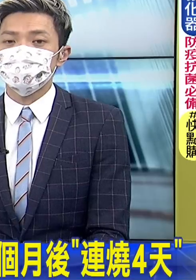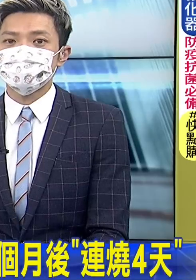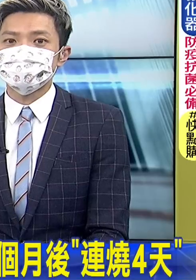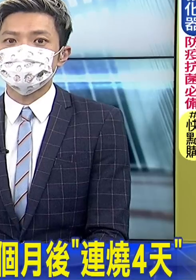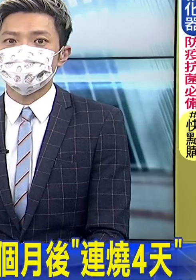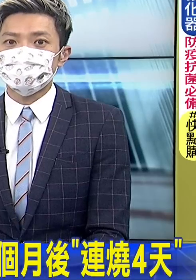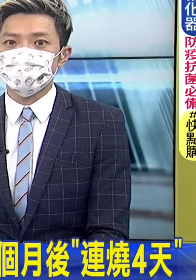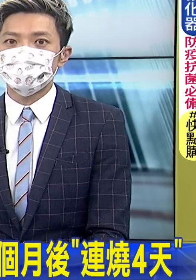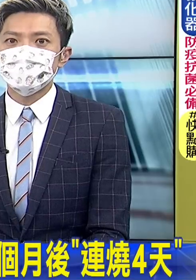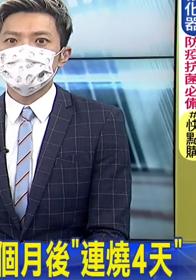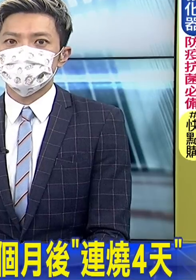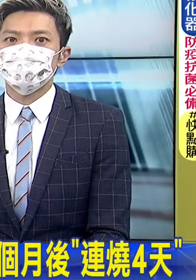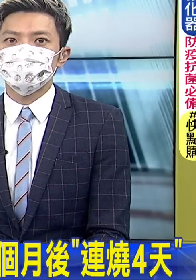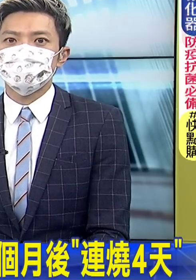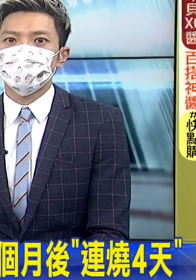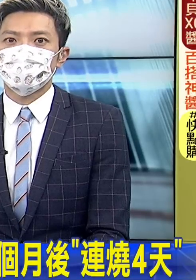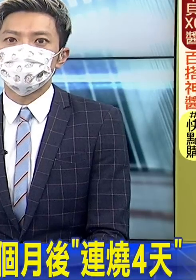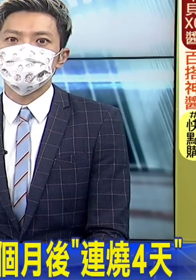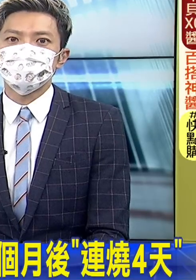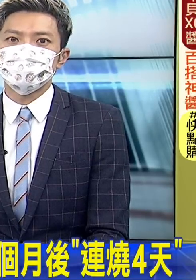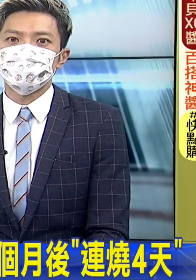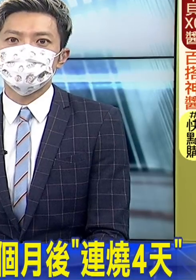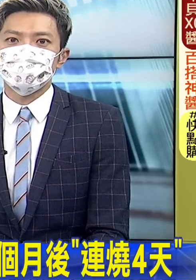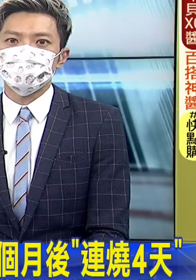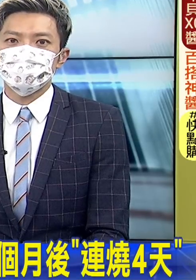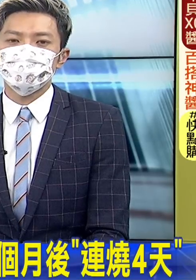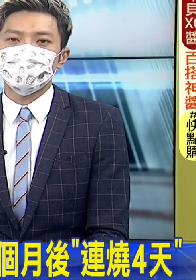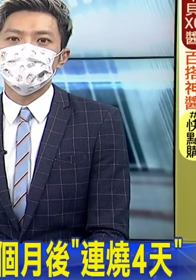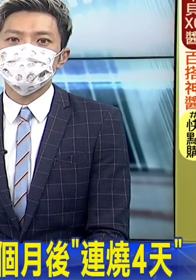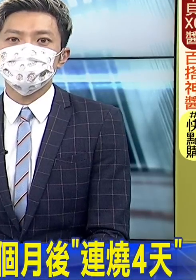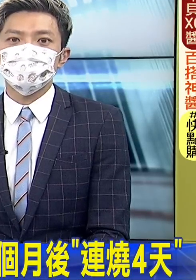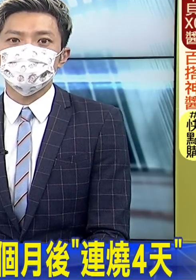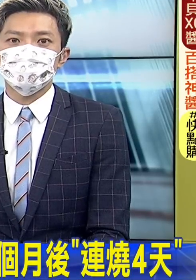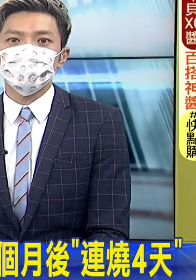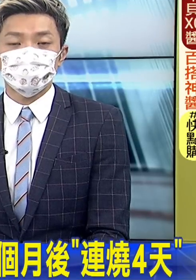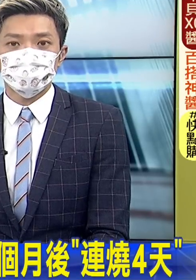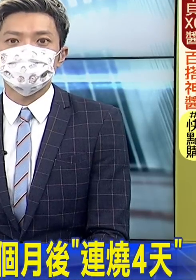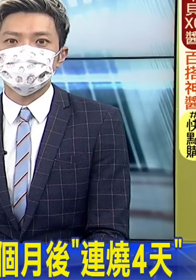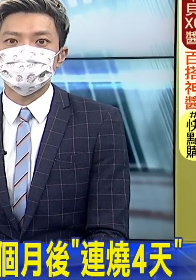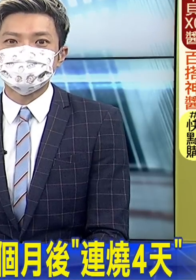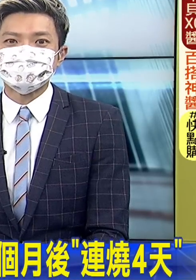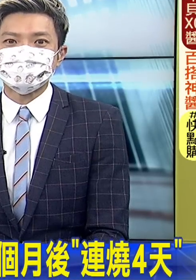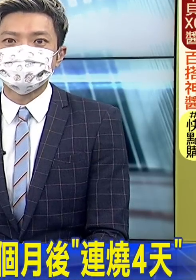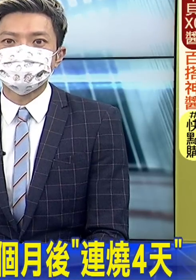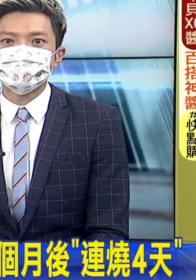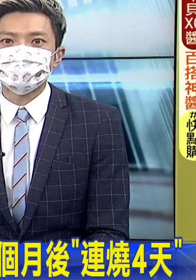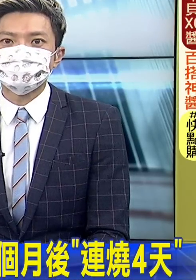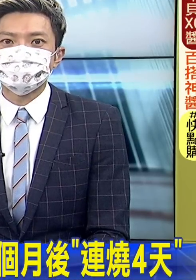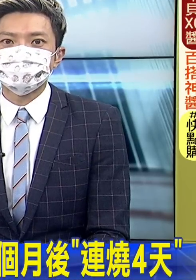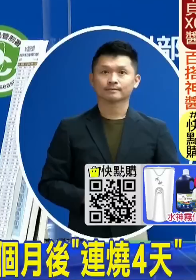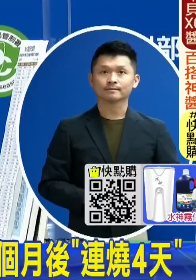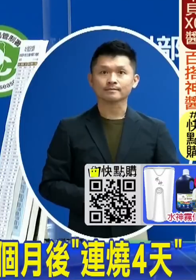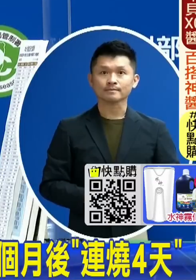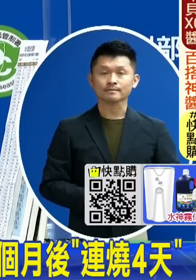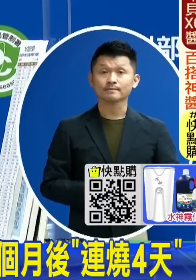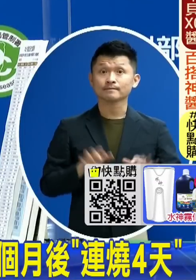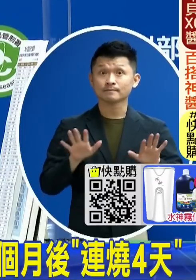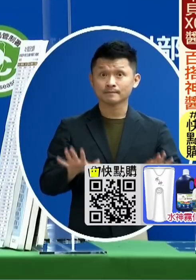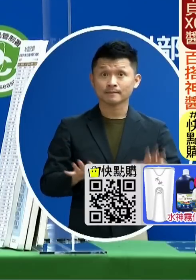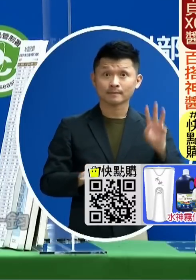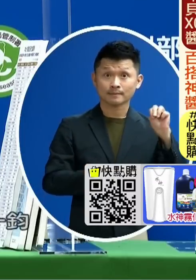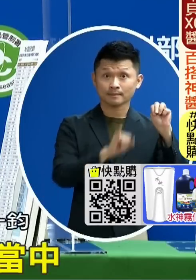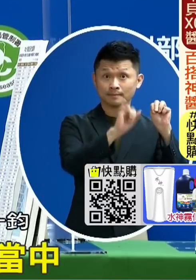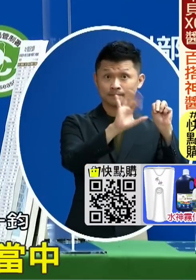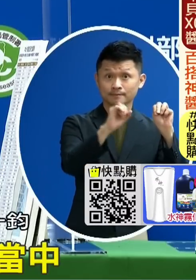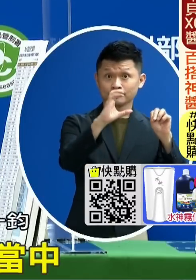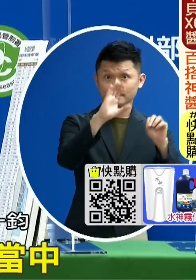6月初的时候呢，又再次发烧，之后出现了红疹、结膜炎等症状，送急救之后确认他是 Miss C。 今天的这个 Miss